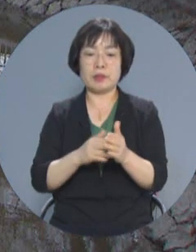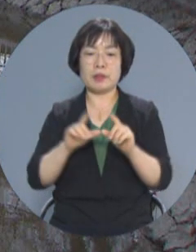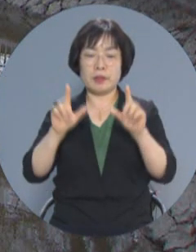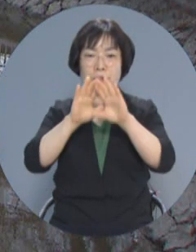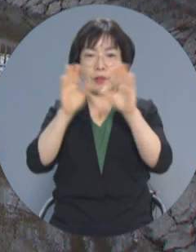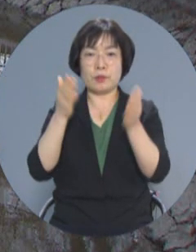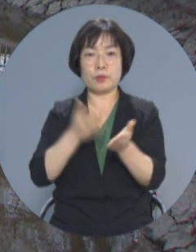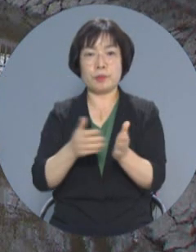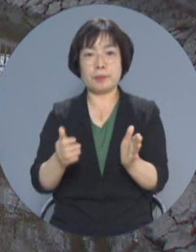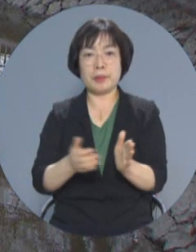날씨였습니다